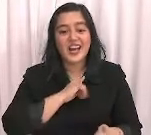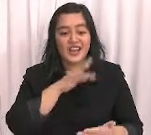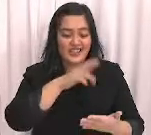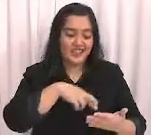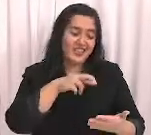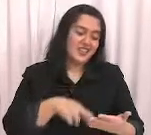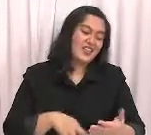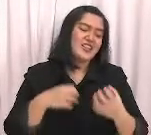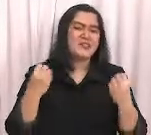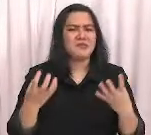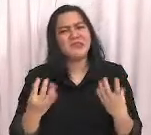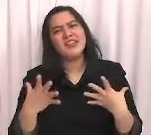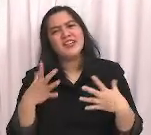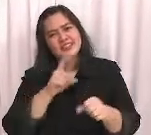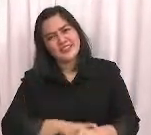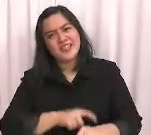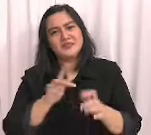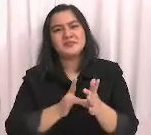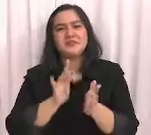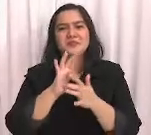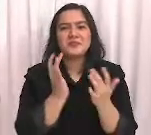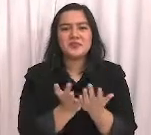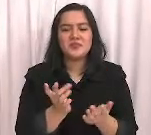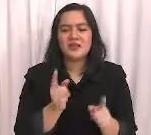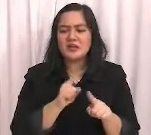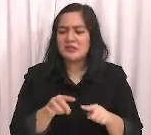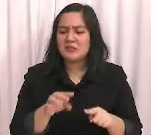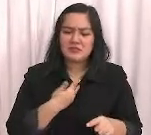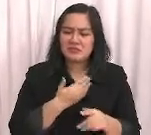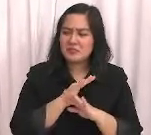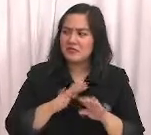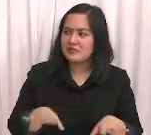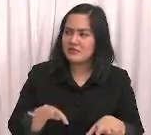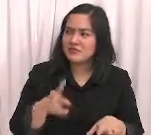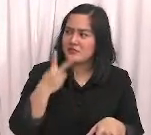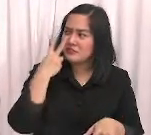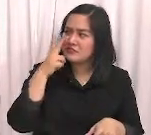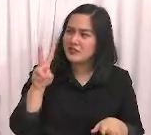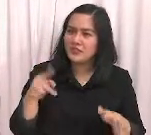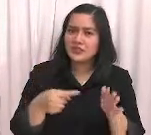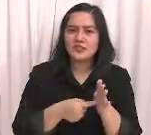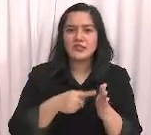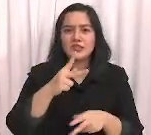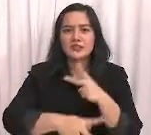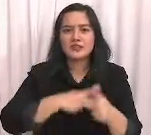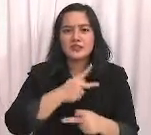Ano? Wala akong nakitang ganitong asawa ng lalaki. The Proverbs 30.